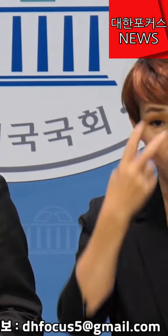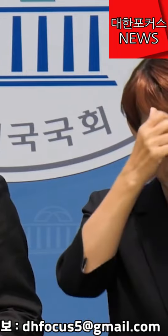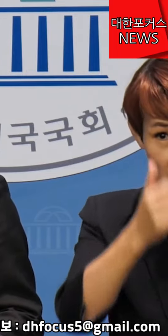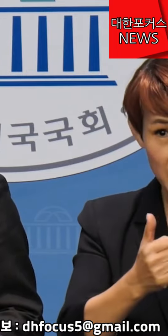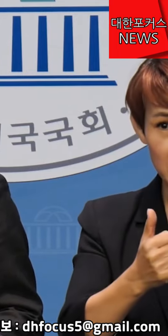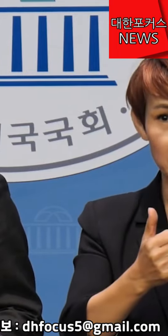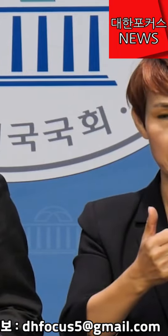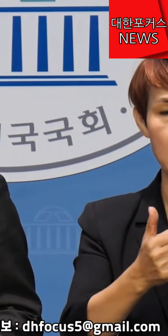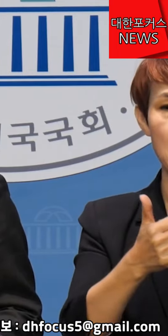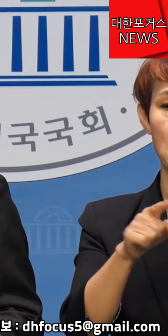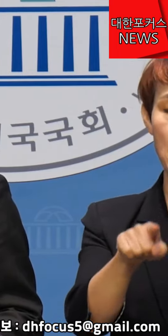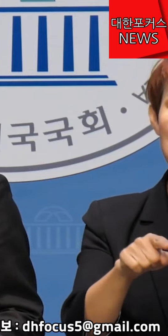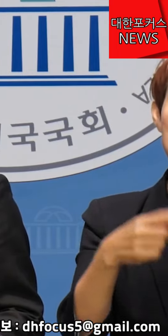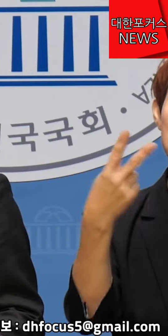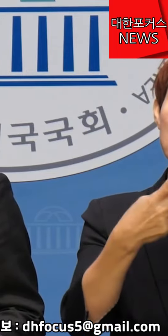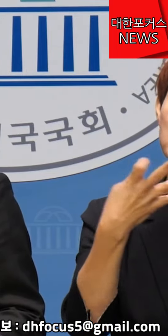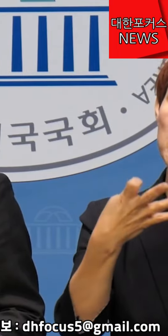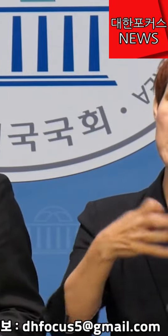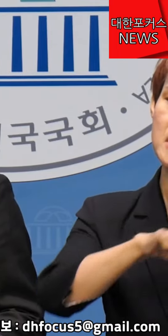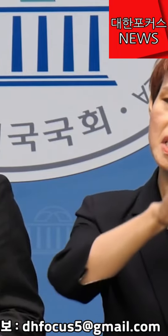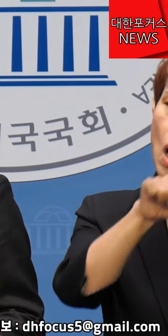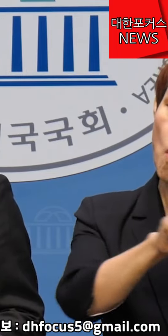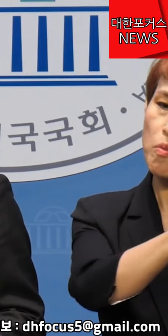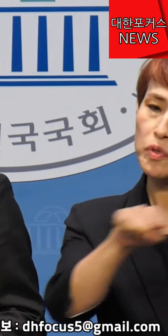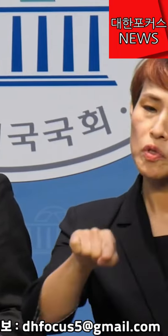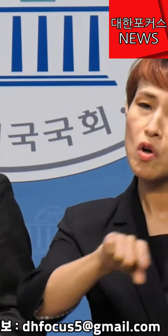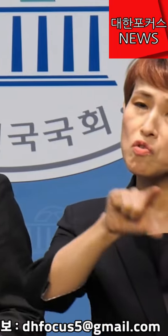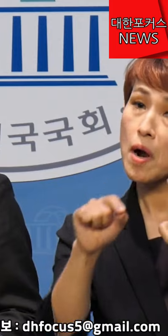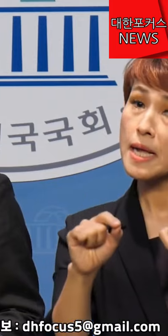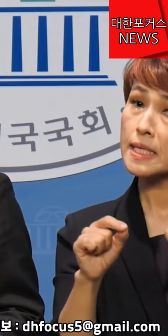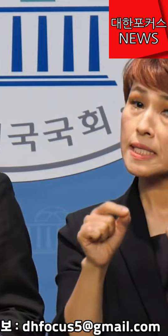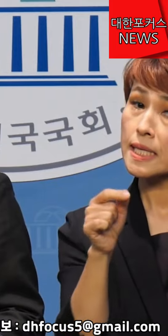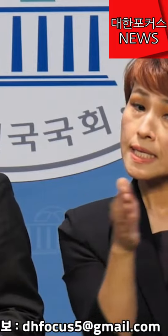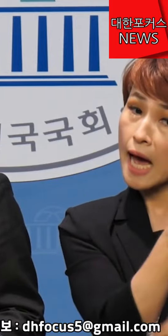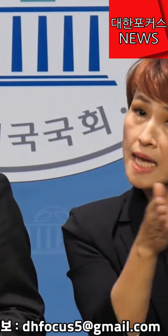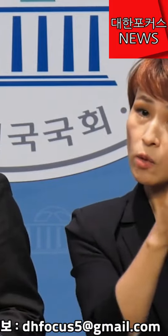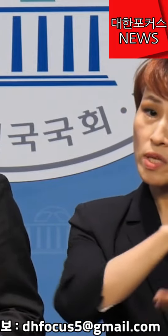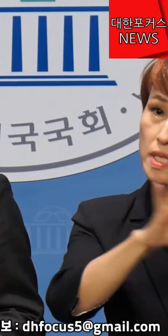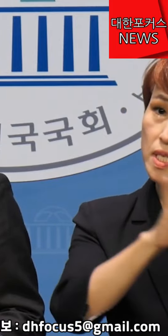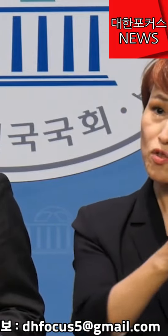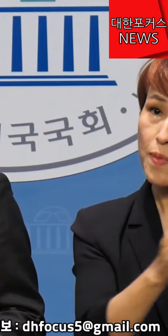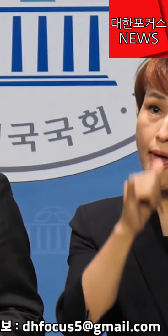남욱에게 2014년 4월부터 6월 사이 돈을 쓸 수 있도록 마련해